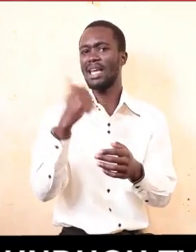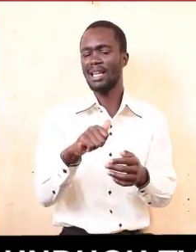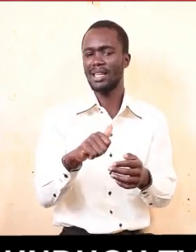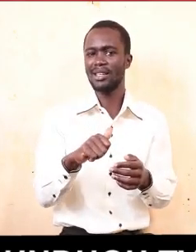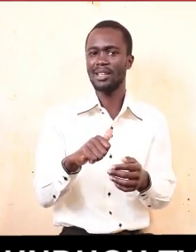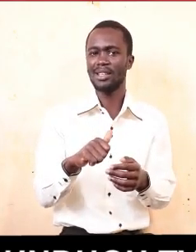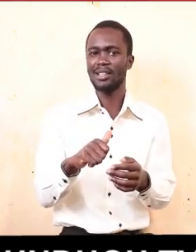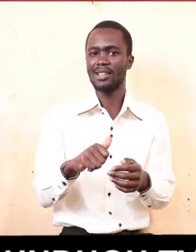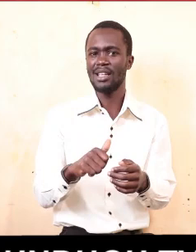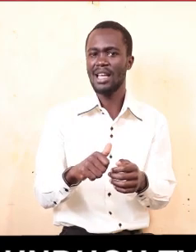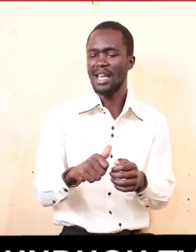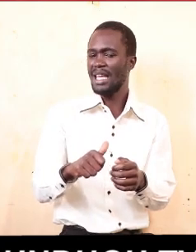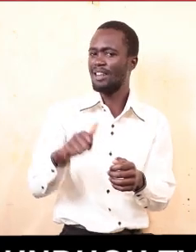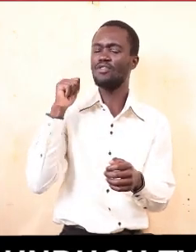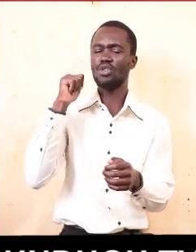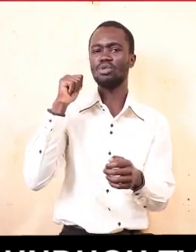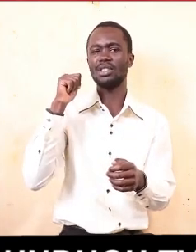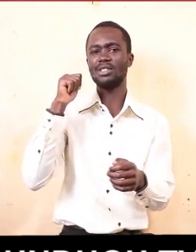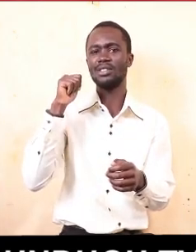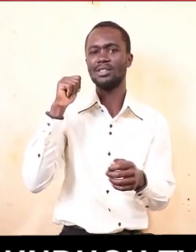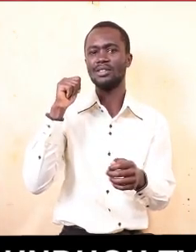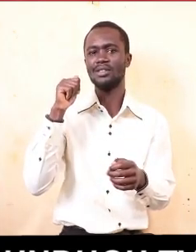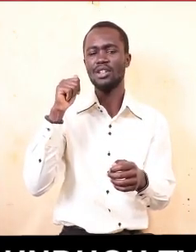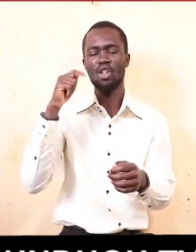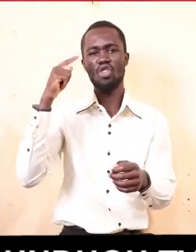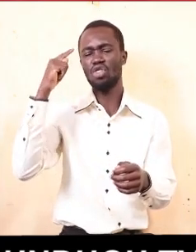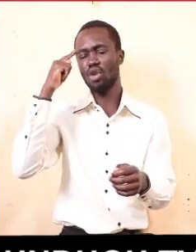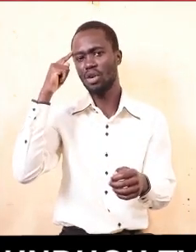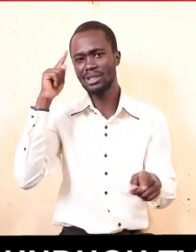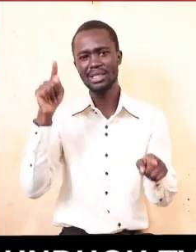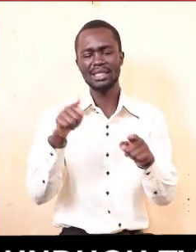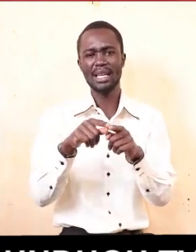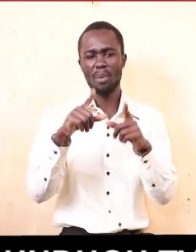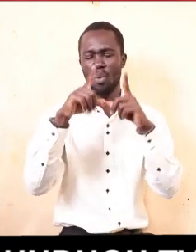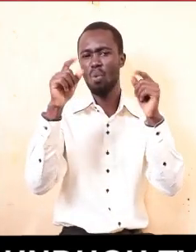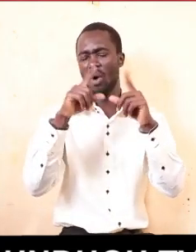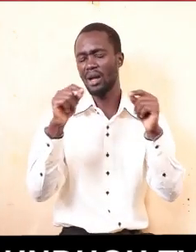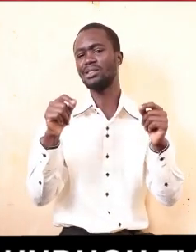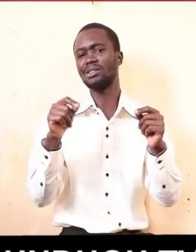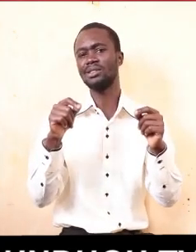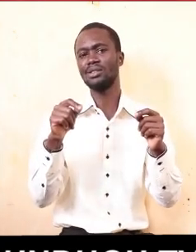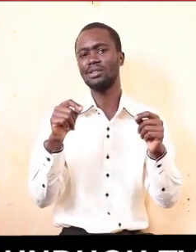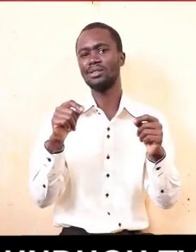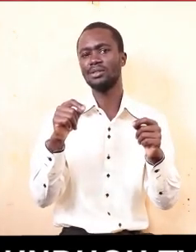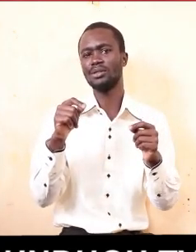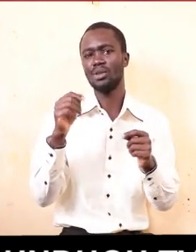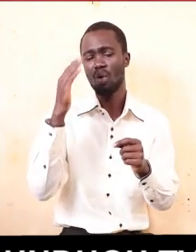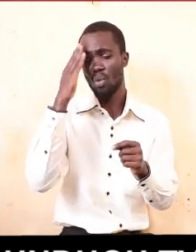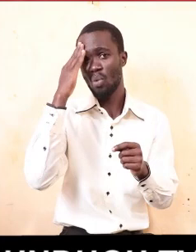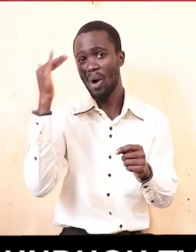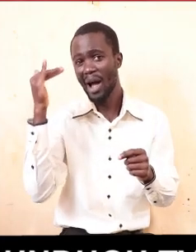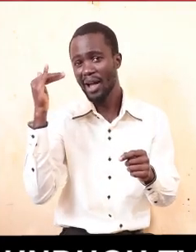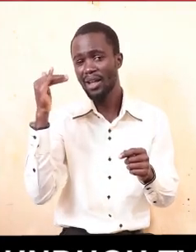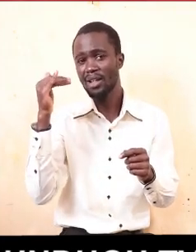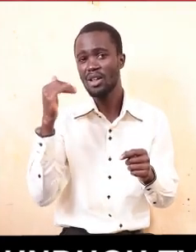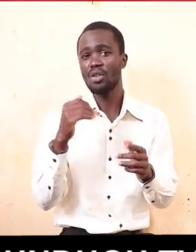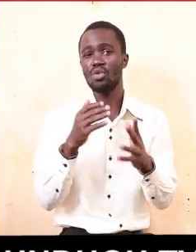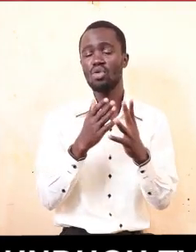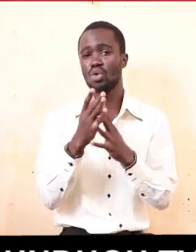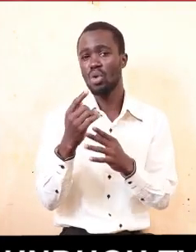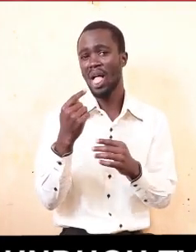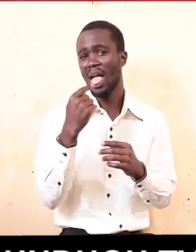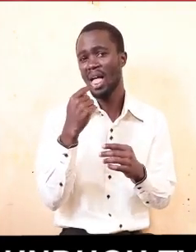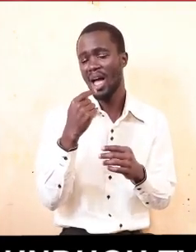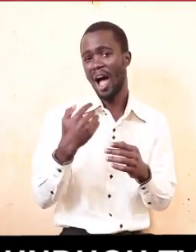tukatae katika mawazo na katika matamshi hili, kwa sababu katika ulimi